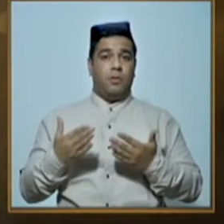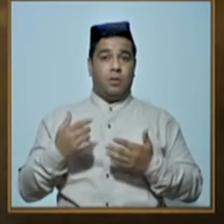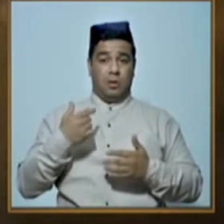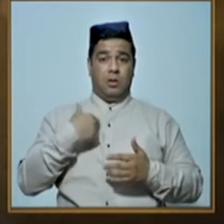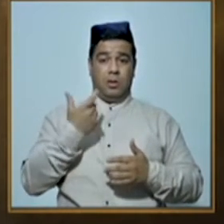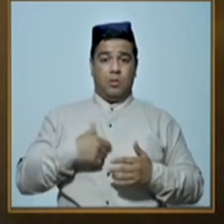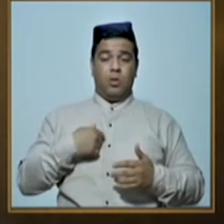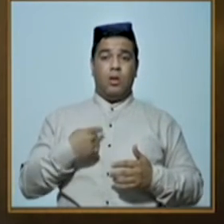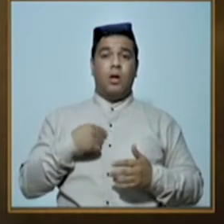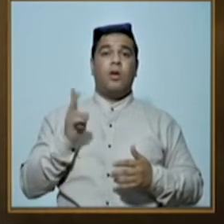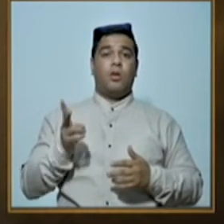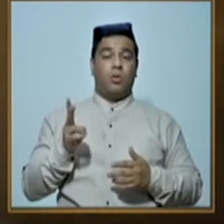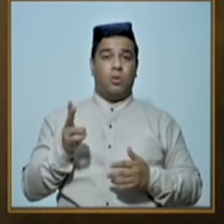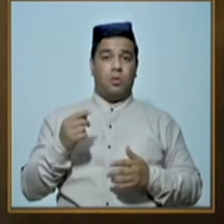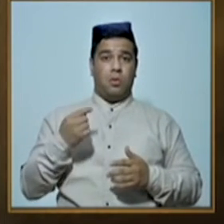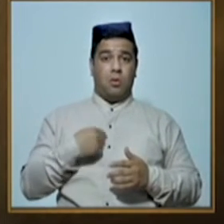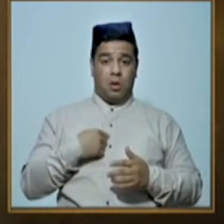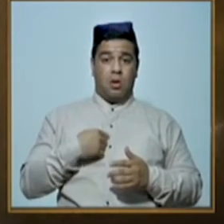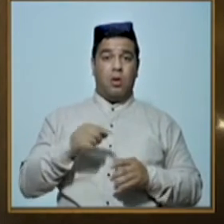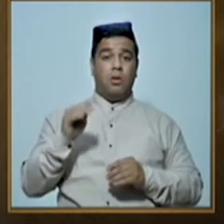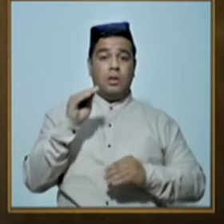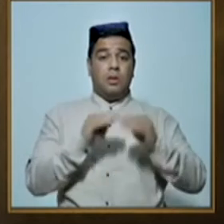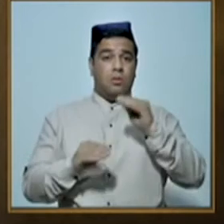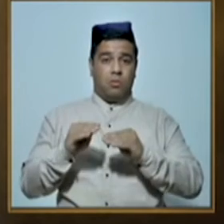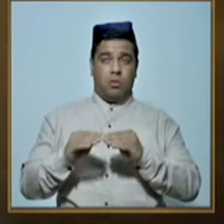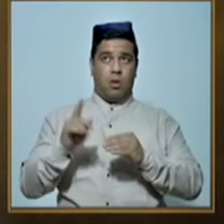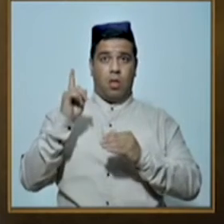O'zi kim? O'zi Alloh yaratgan bir banda.